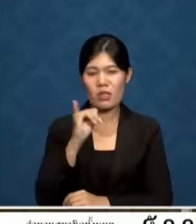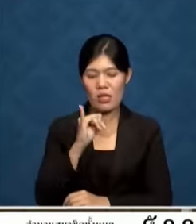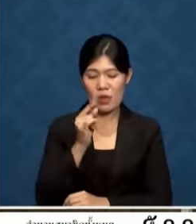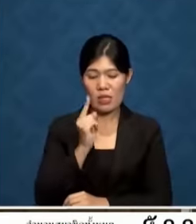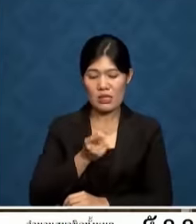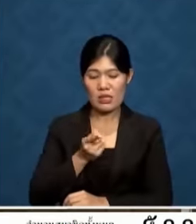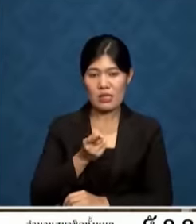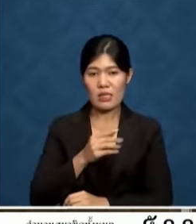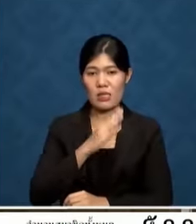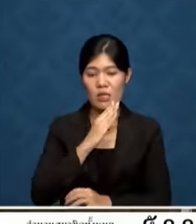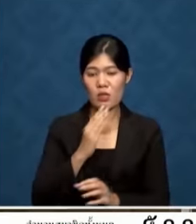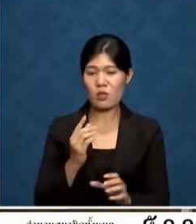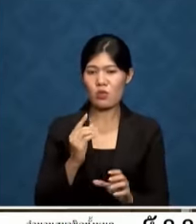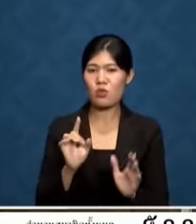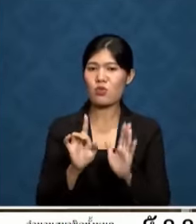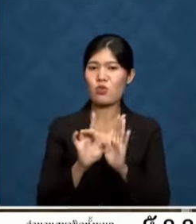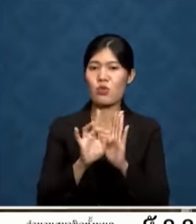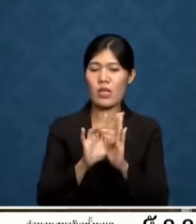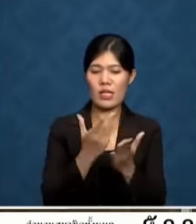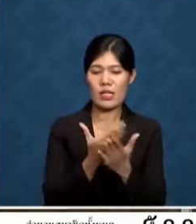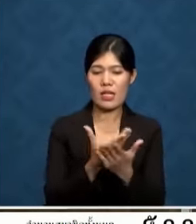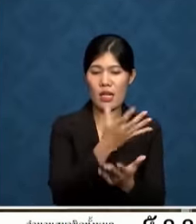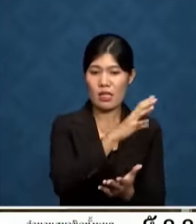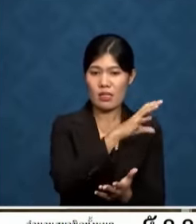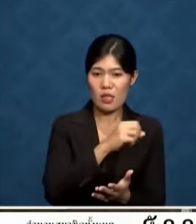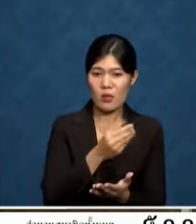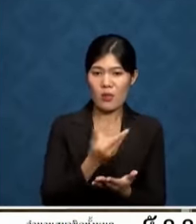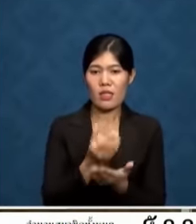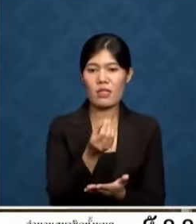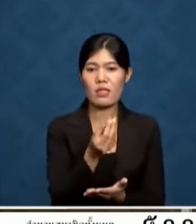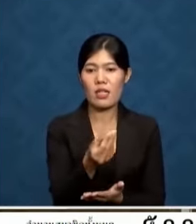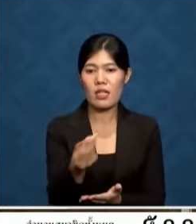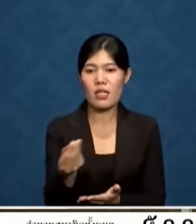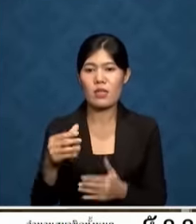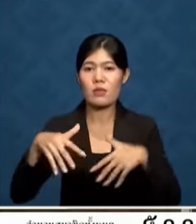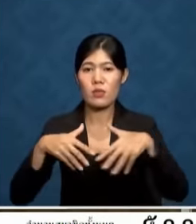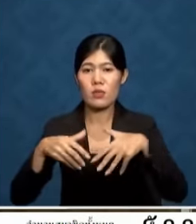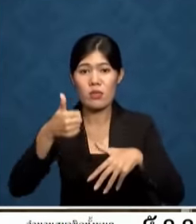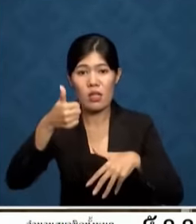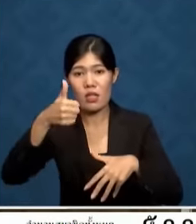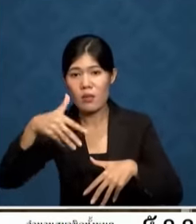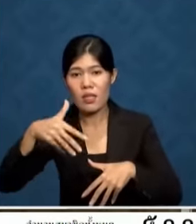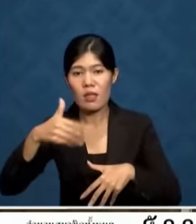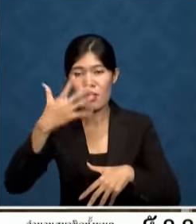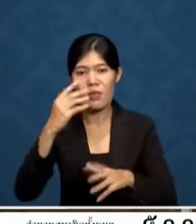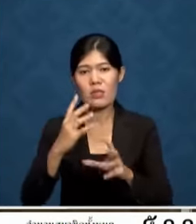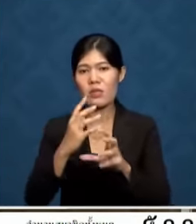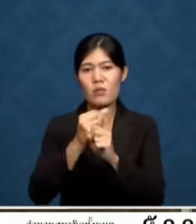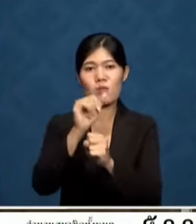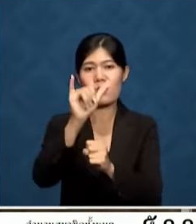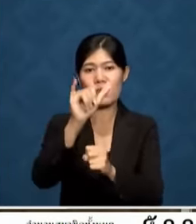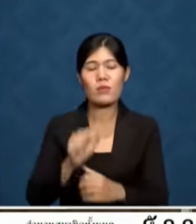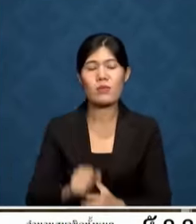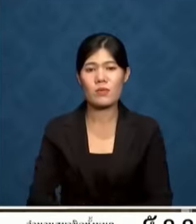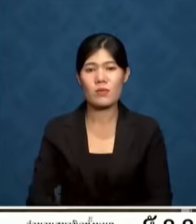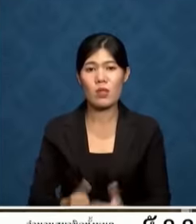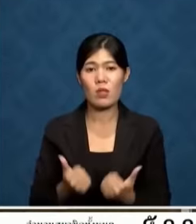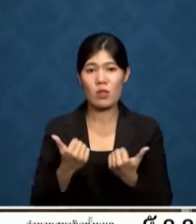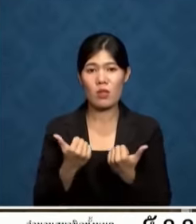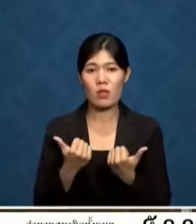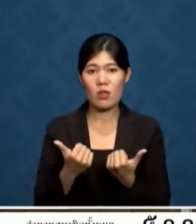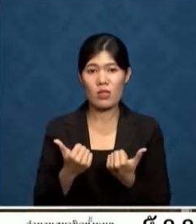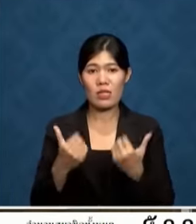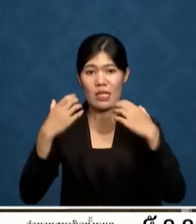ว่าสุดท้ายทำได้หรือไม่ได้เพราะจนถึงวันนี้รัฐบาลยังไม่